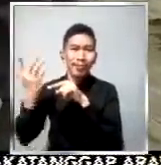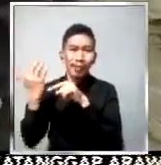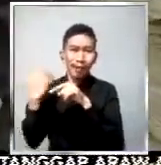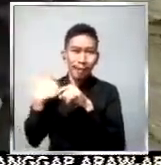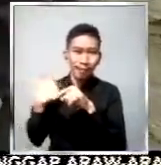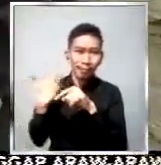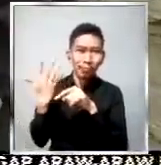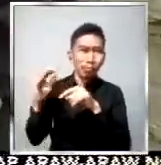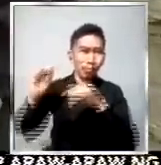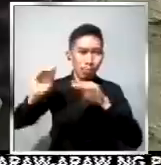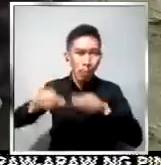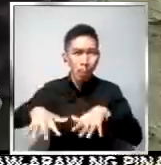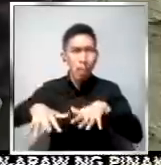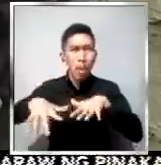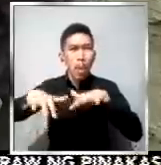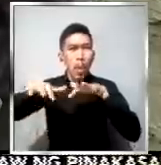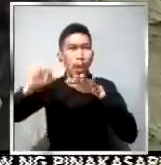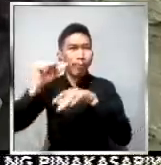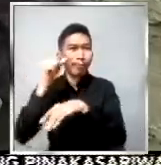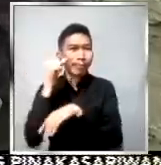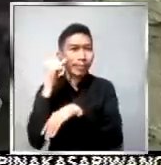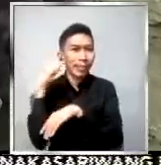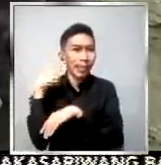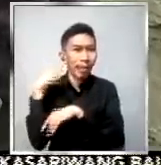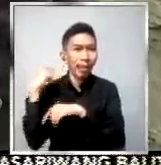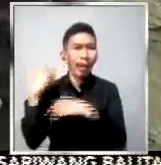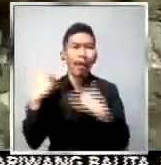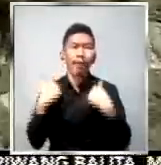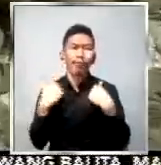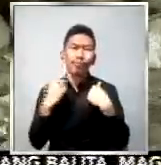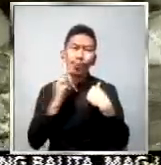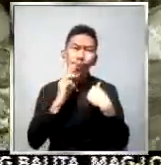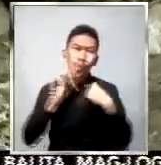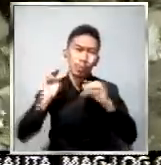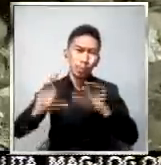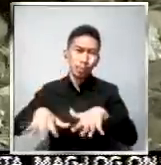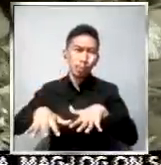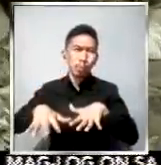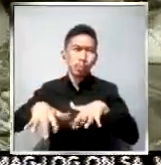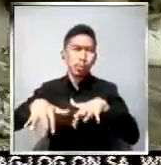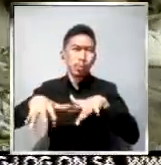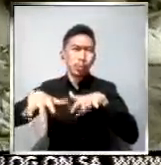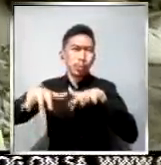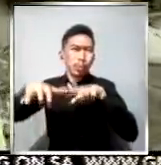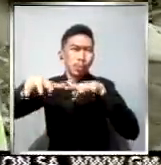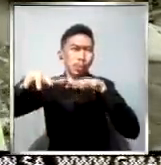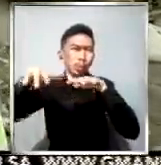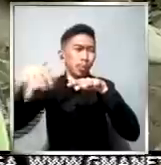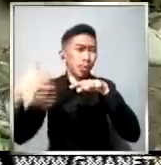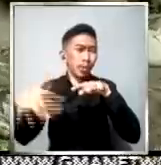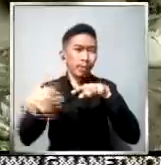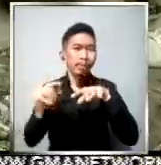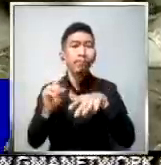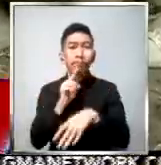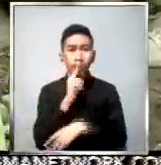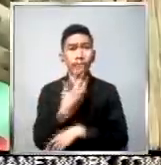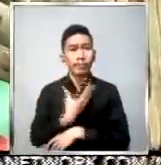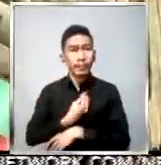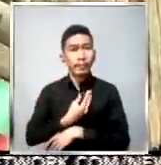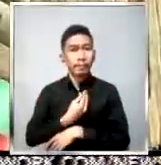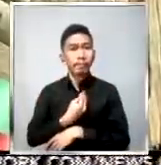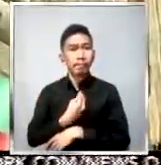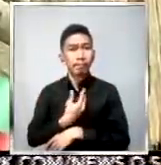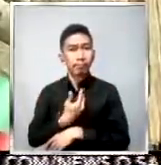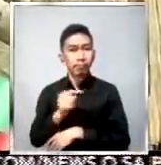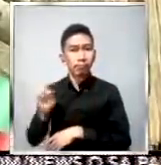halos 1 metro daw ng dalampasigan ang kinain ng dagat. Siyempre, natakot tayo, alon yan eh. Wala tayong magawa dyan sa anong ano